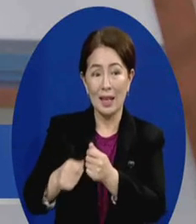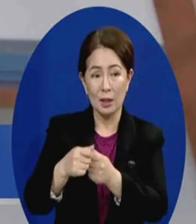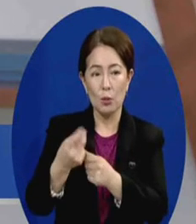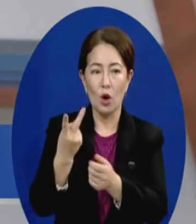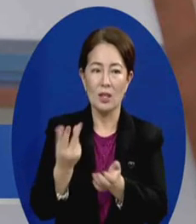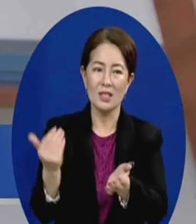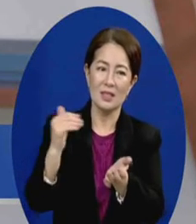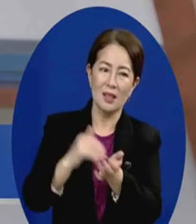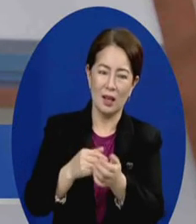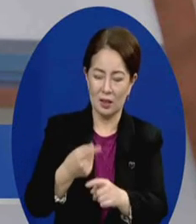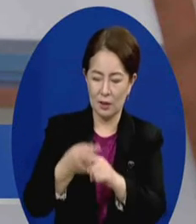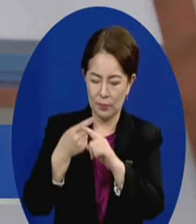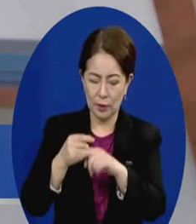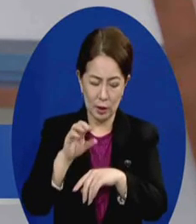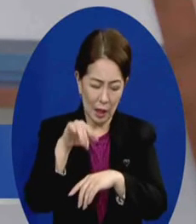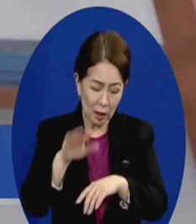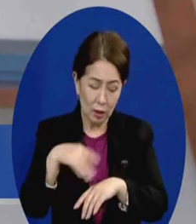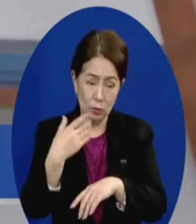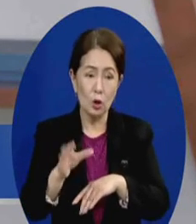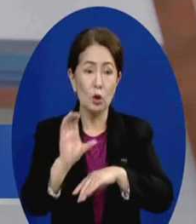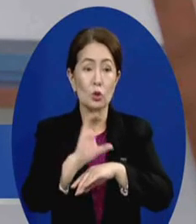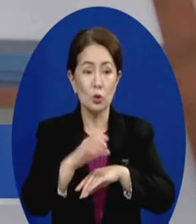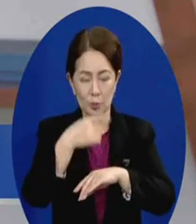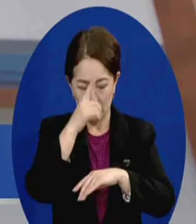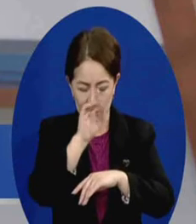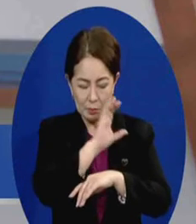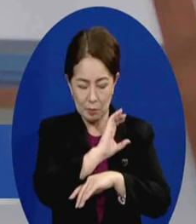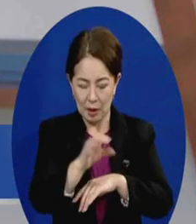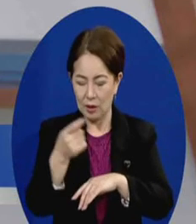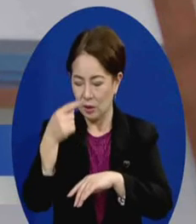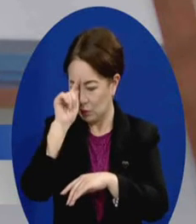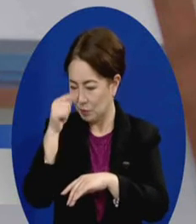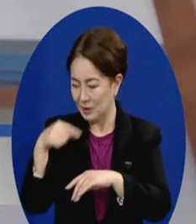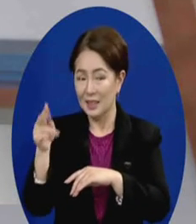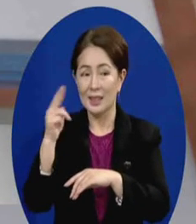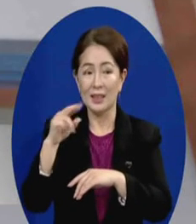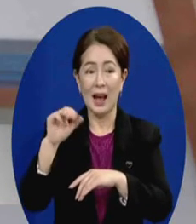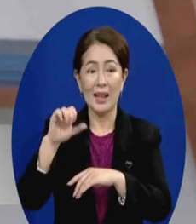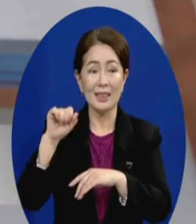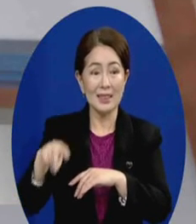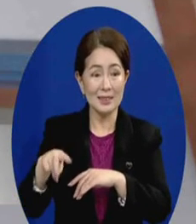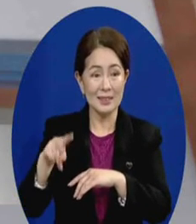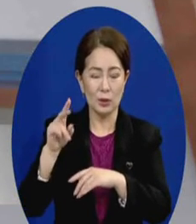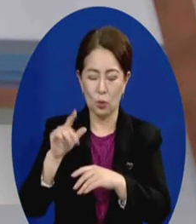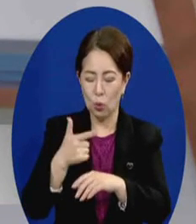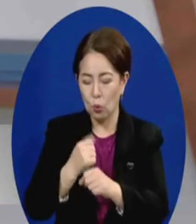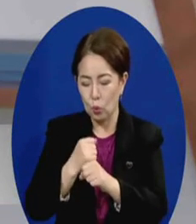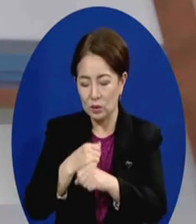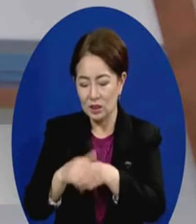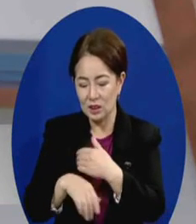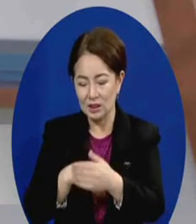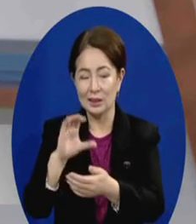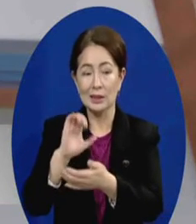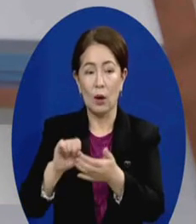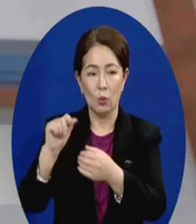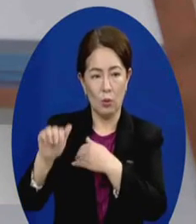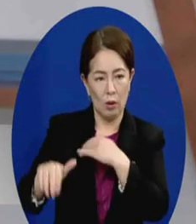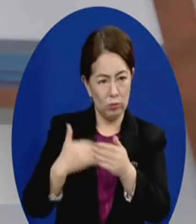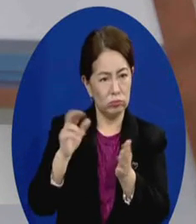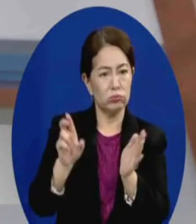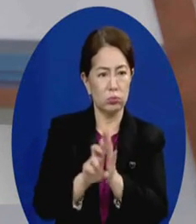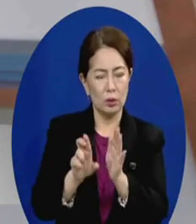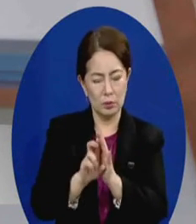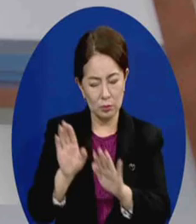нэмэгдүүлье. Ингэжээж одоо сумын эрүүл мэндийн байгууллагууд эрүүл мэндийн даатгалаас гүйцэтгэлээр одоо авах санхүүжилтэд авах нөхцөл боломж нэмэгдэх юм байна